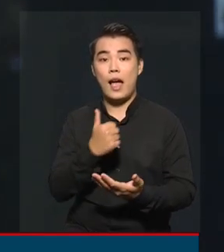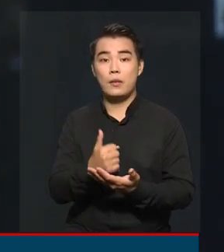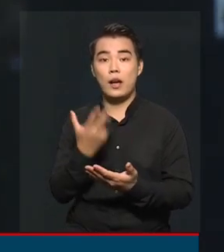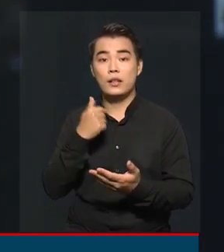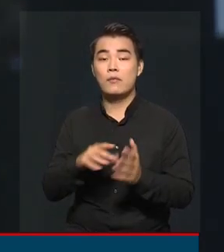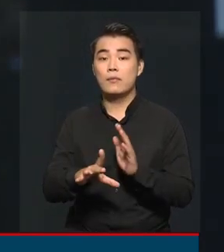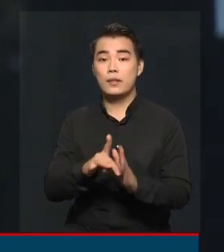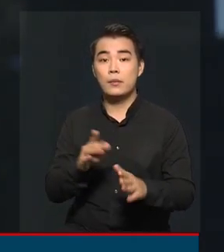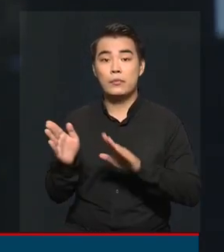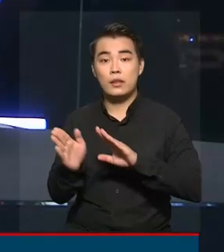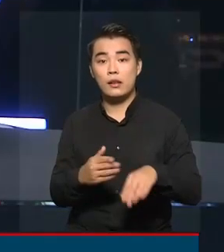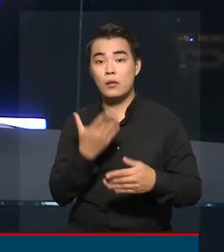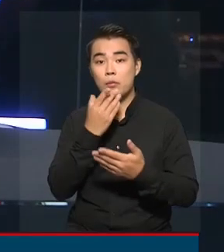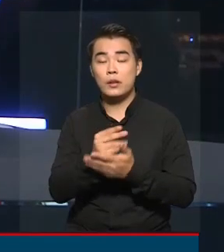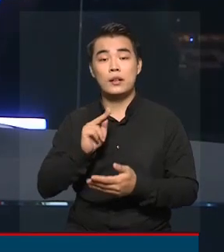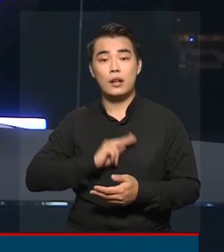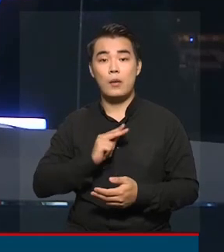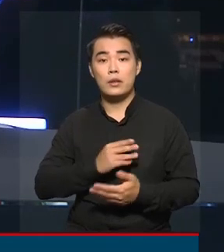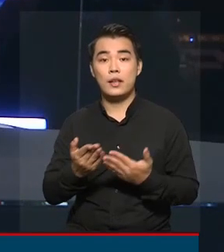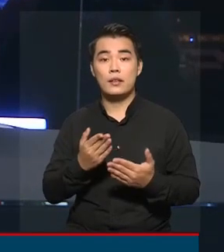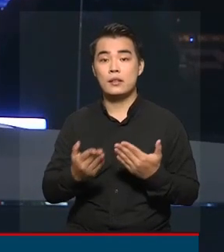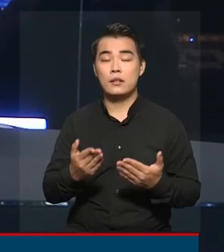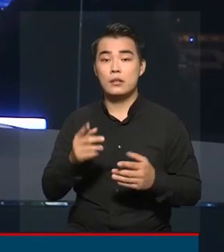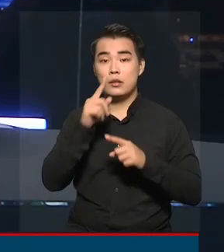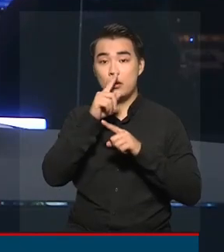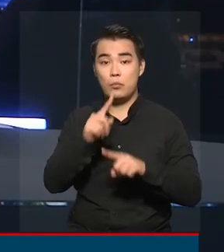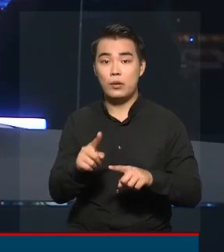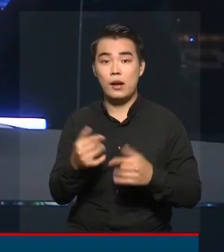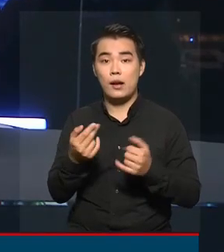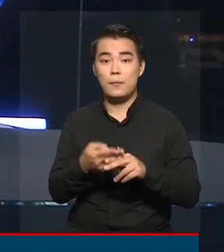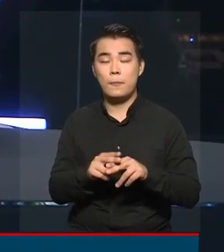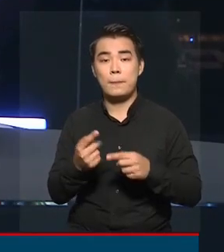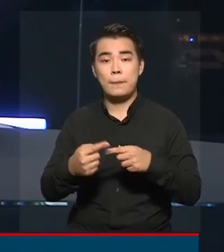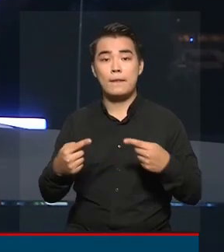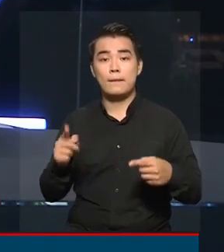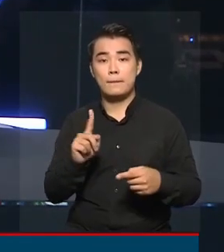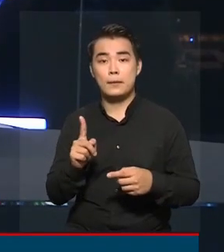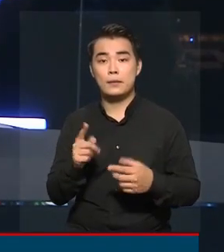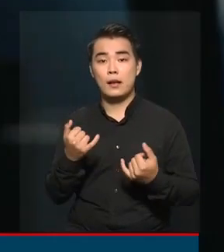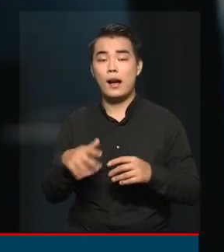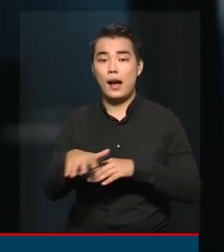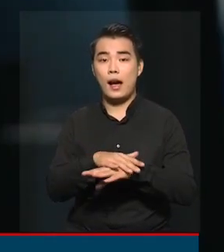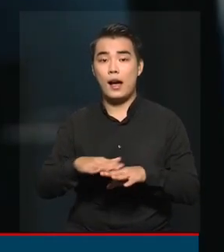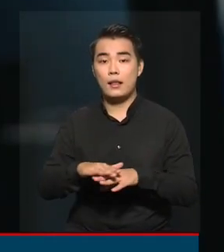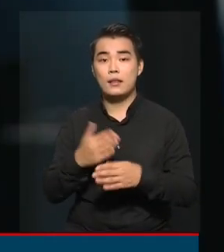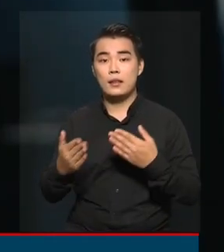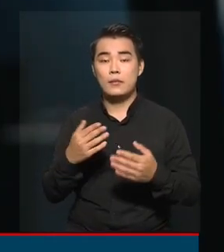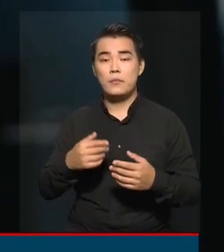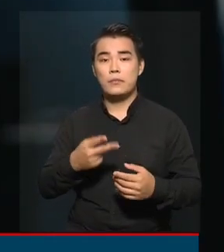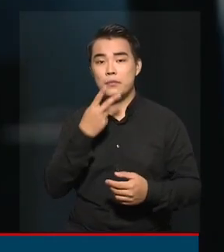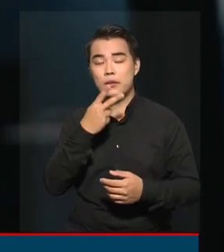сайланғаннан кейін өздерінің жұмысын тиімді орындамаса, қандай да бір жаңағы халықтың наразылығын